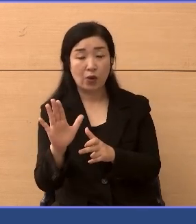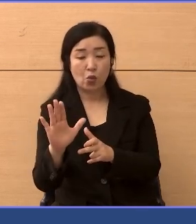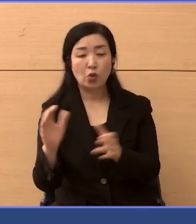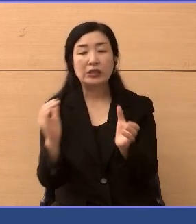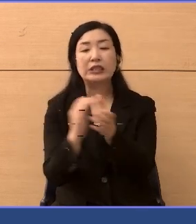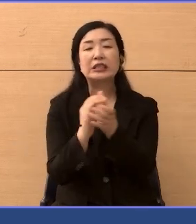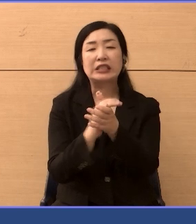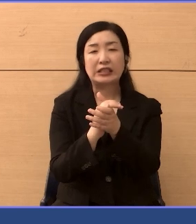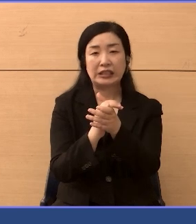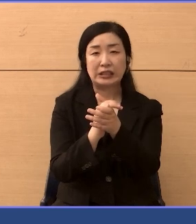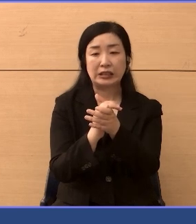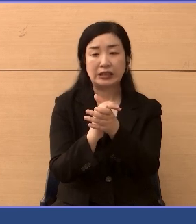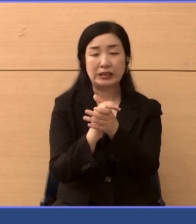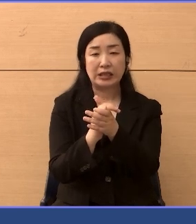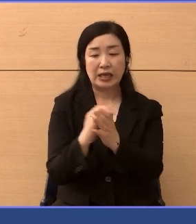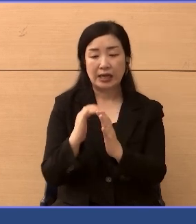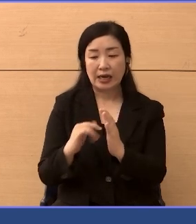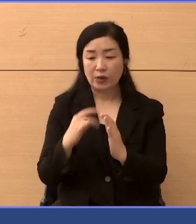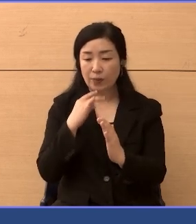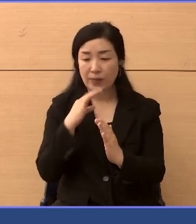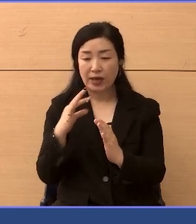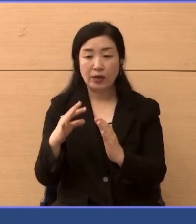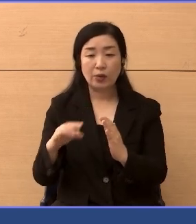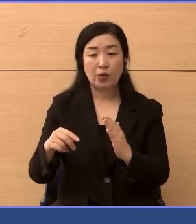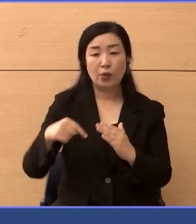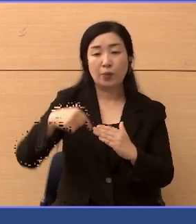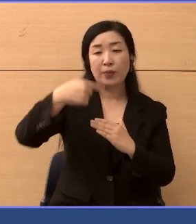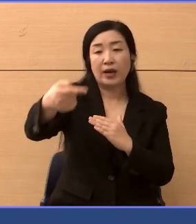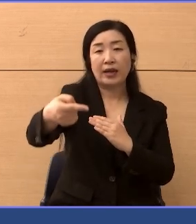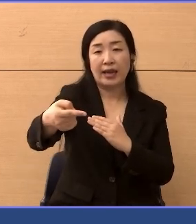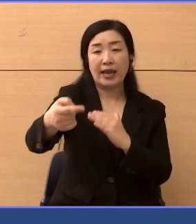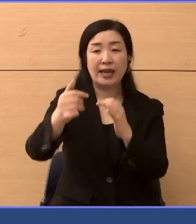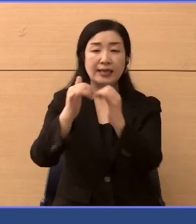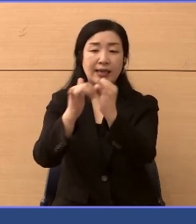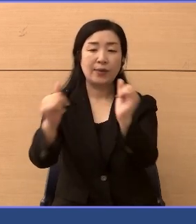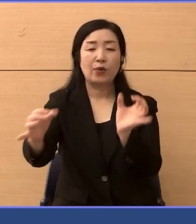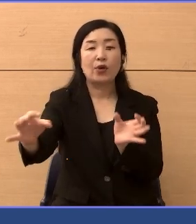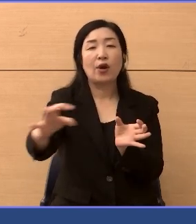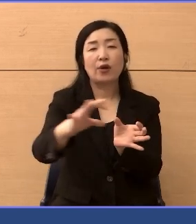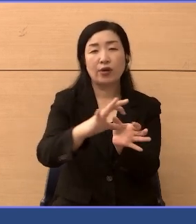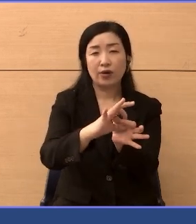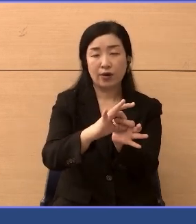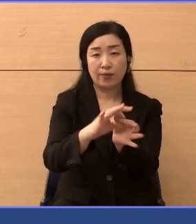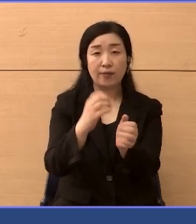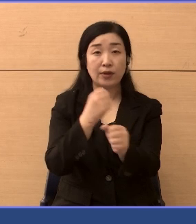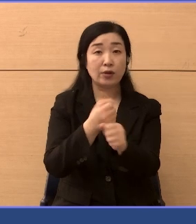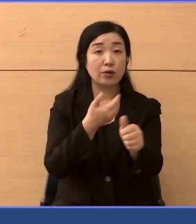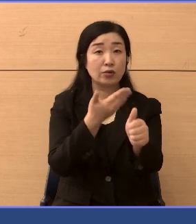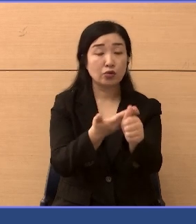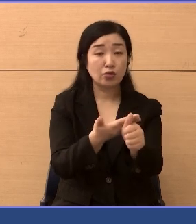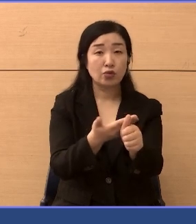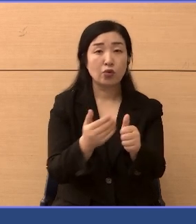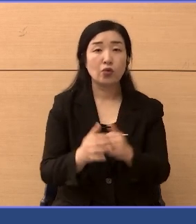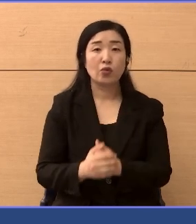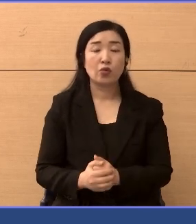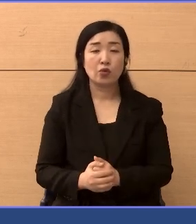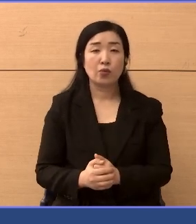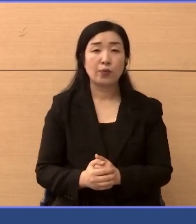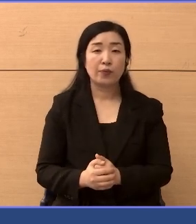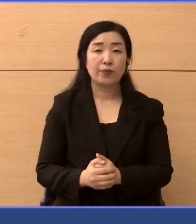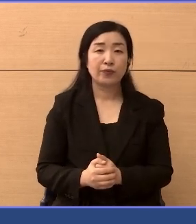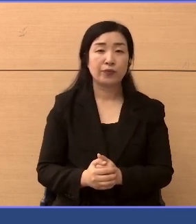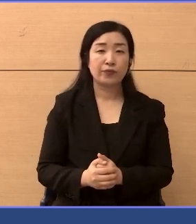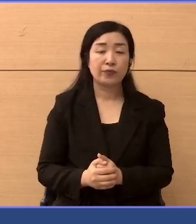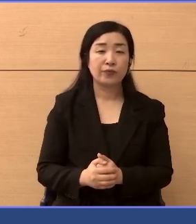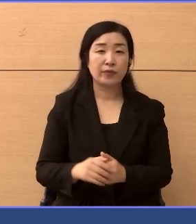social 가족 contacts 바깥의 over 세상과 이어주는 outside 다리가 of 되어줄 the 수도 family. 있습니다. 일종의 사회적인 I really do 연락망, want to